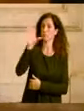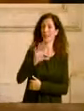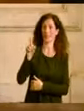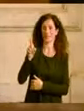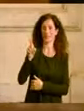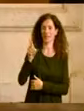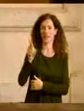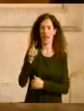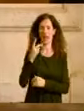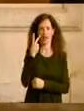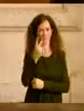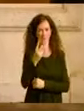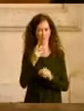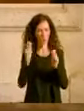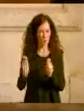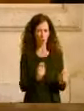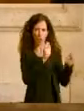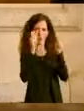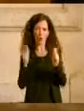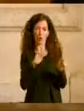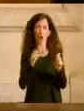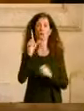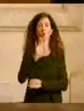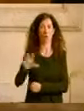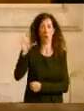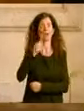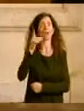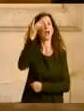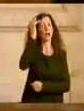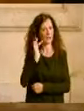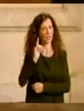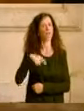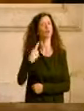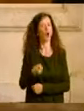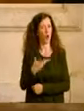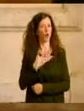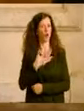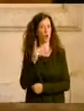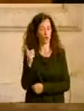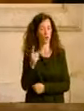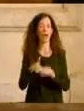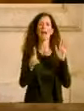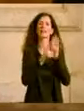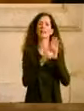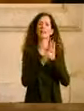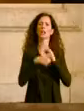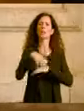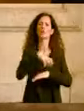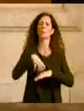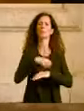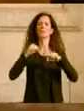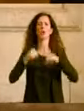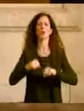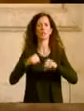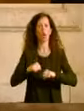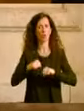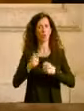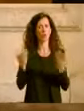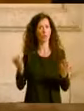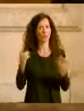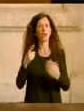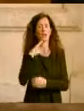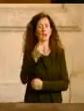risultati di quel monitoraggio risulta con un rischio ancora moderato. Il decreto del Ministero della Salute che istituisce quel meccanismo dice che con